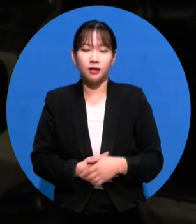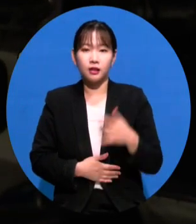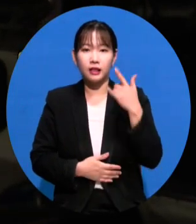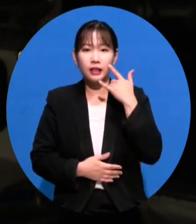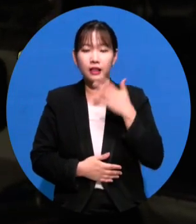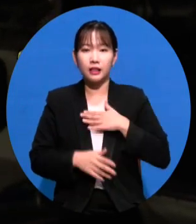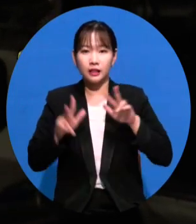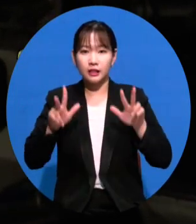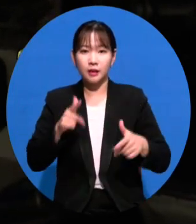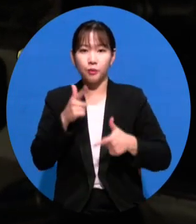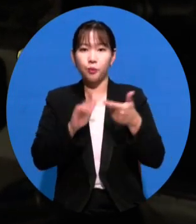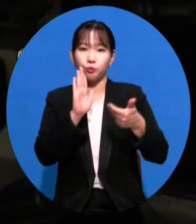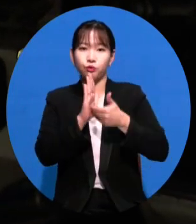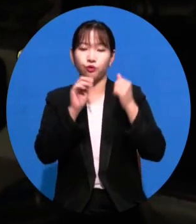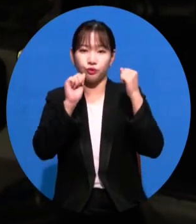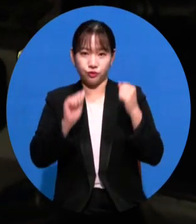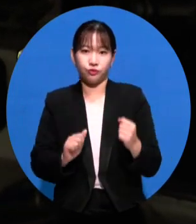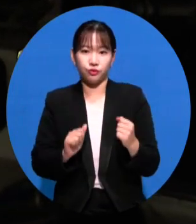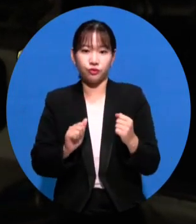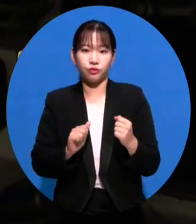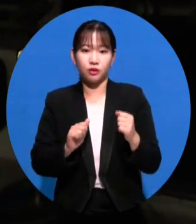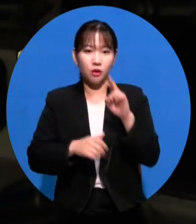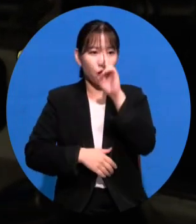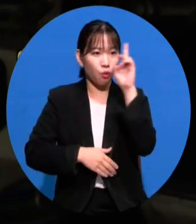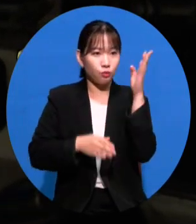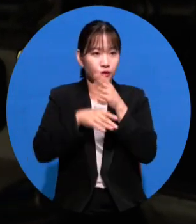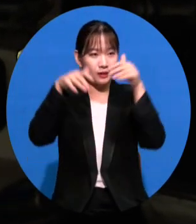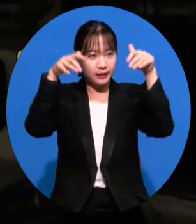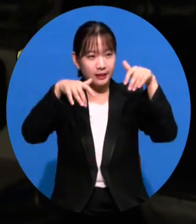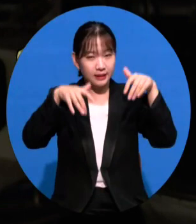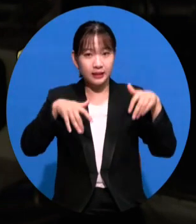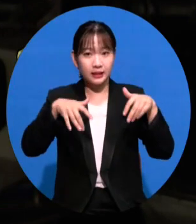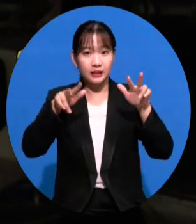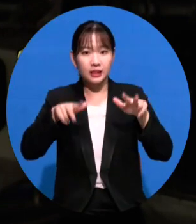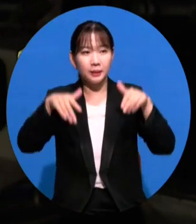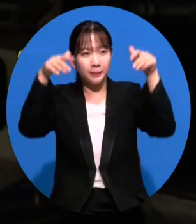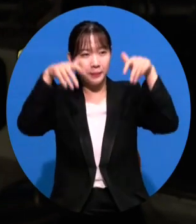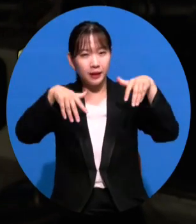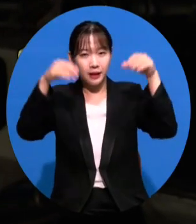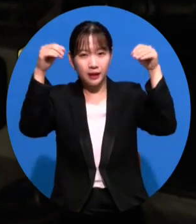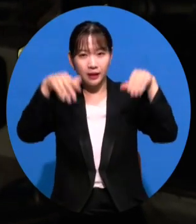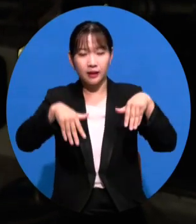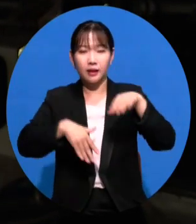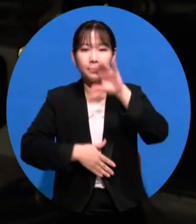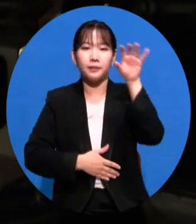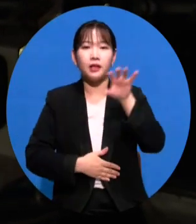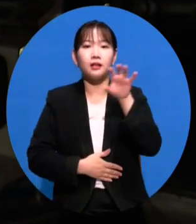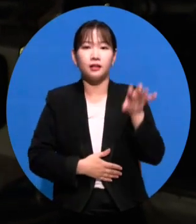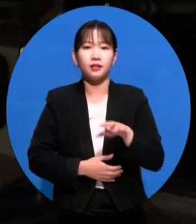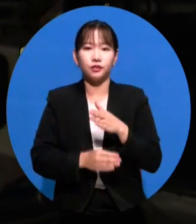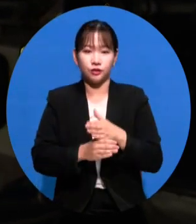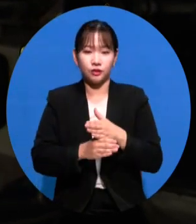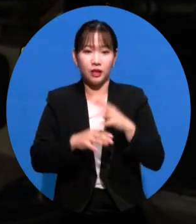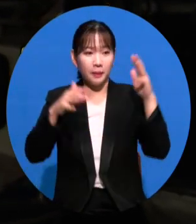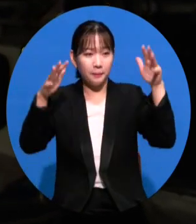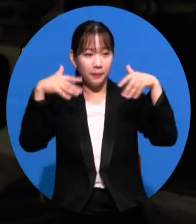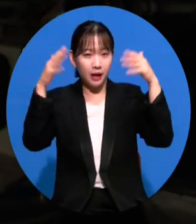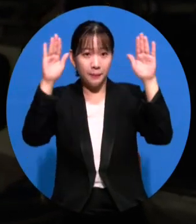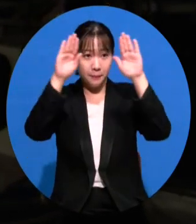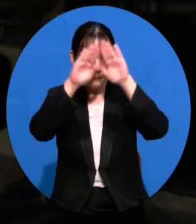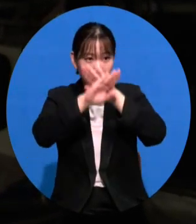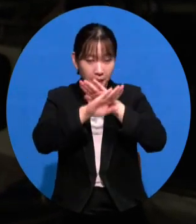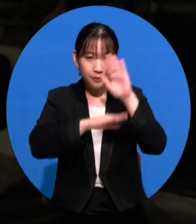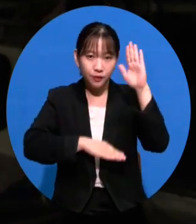네, 저는 지금 목포 북항에 나와 있는데요. 오후부터 내리던 비는 지금 내렸다 그쳤다를 반복하고 있습니다. 바람은 밤이